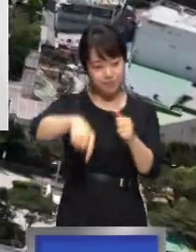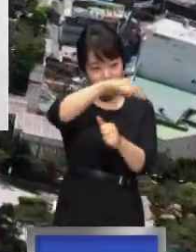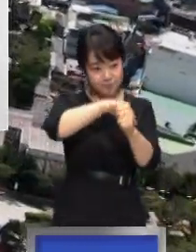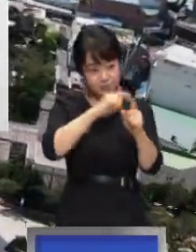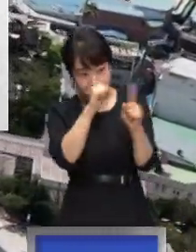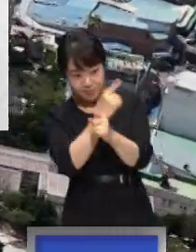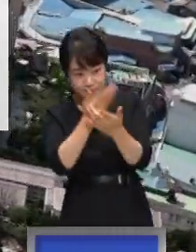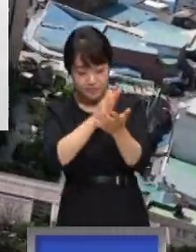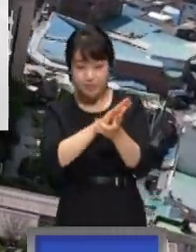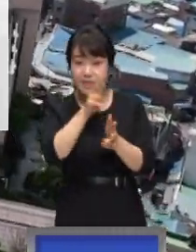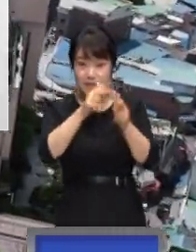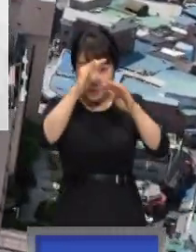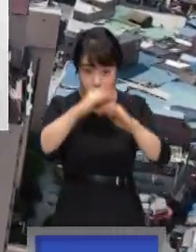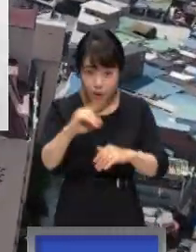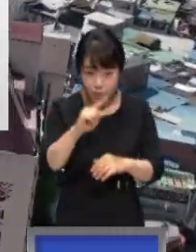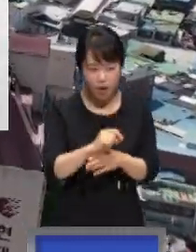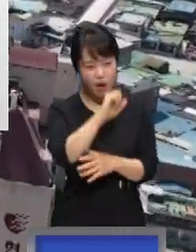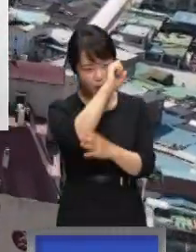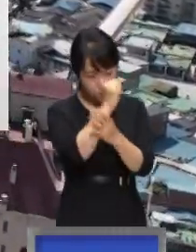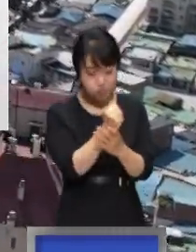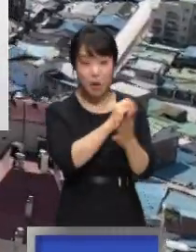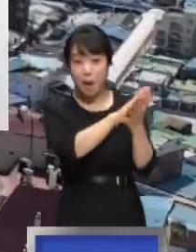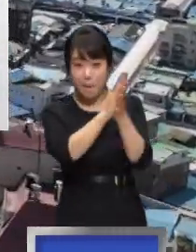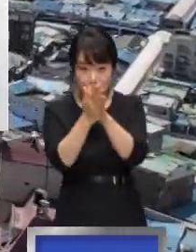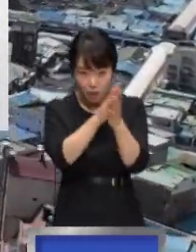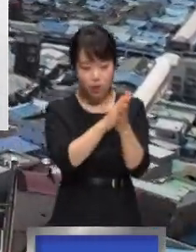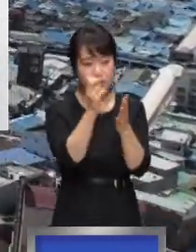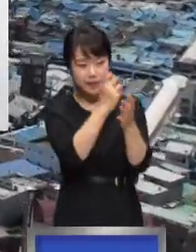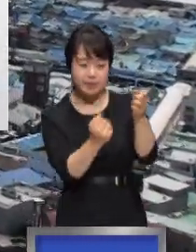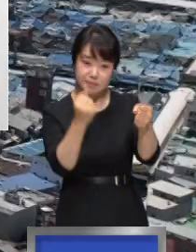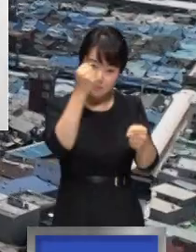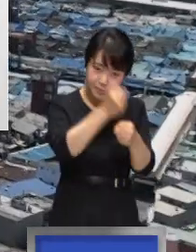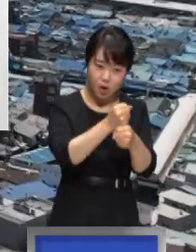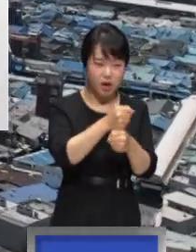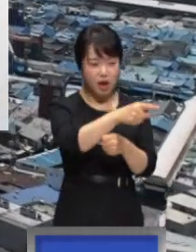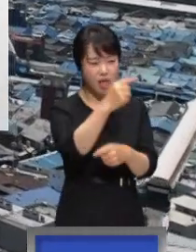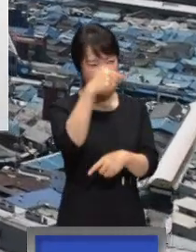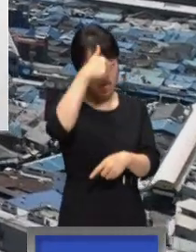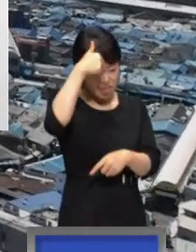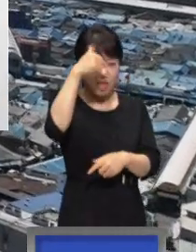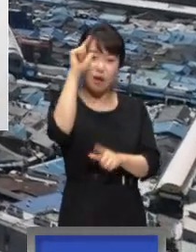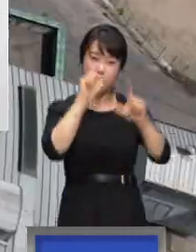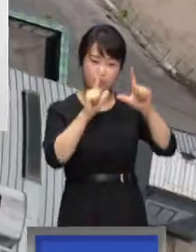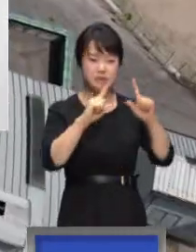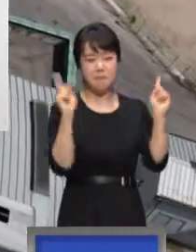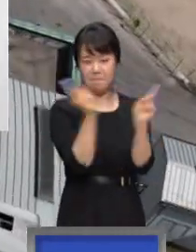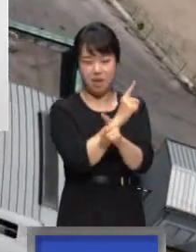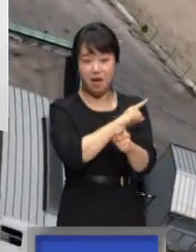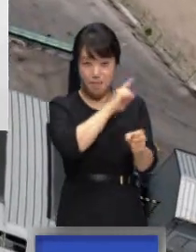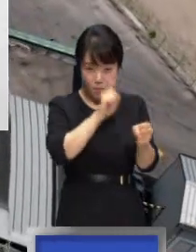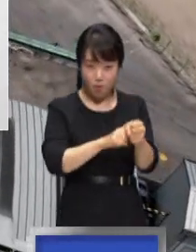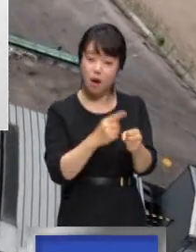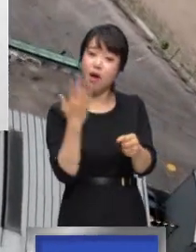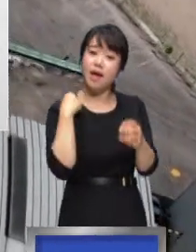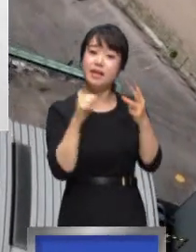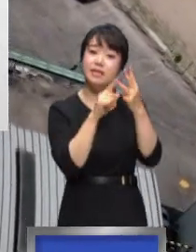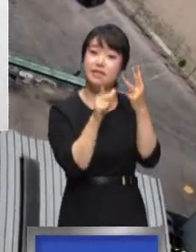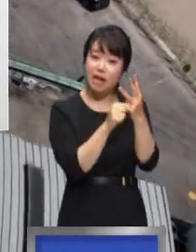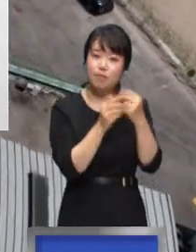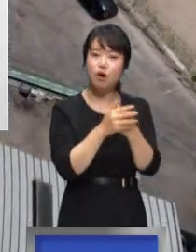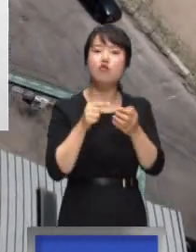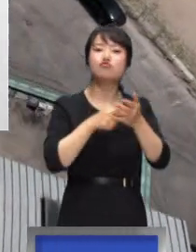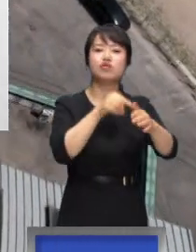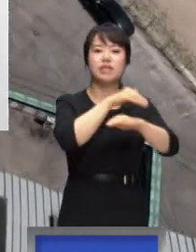공간혁신구역 선도 사업은 노후 지역의 변화나 국공유지 개발, 구도심의 공간혁신을 위해 지난 3월 국토부가